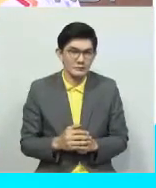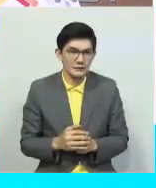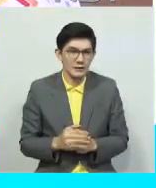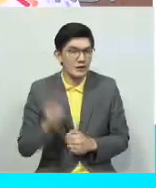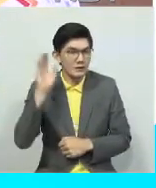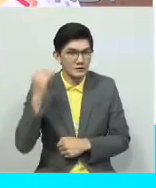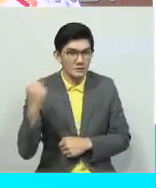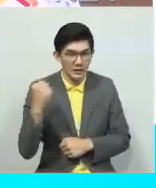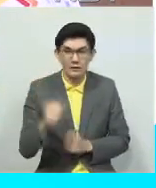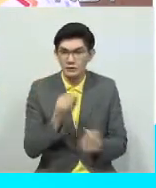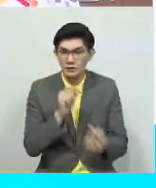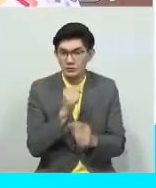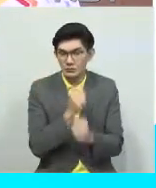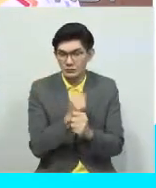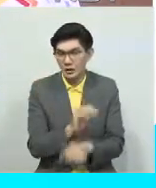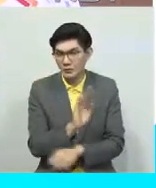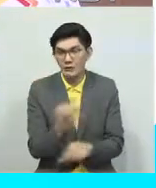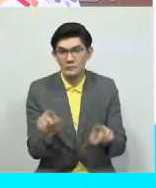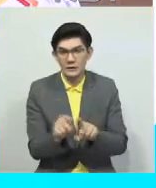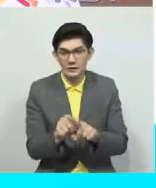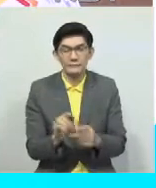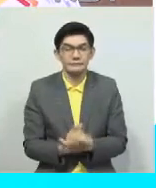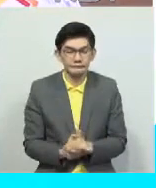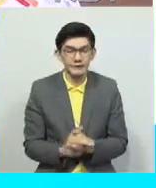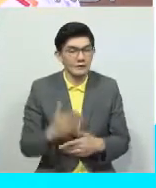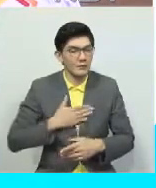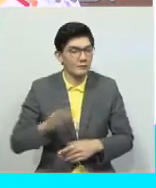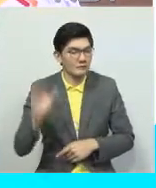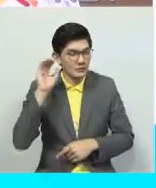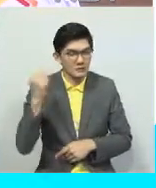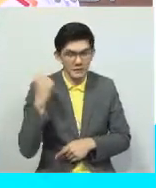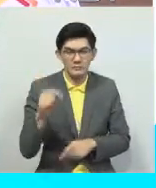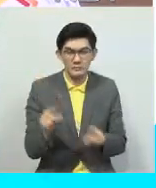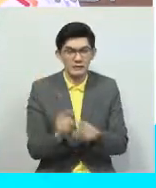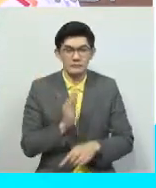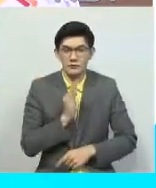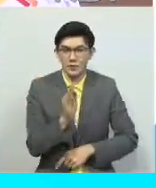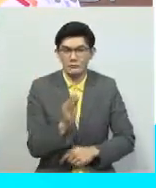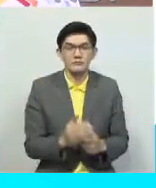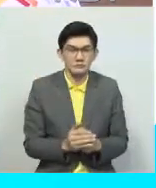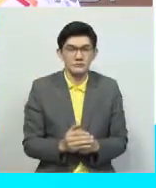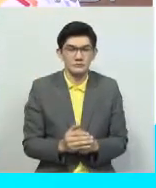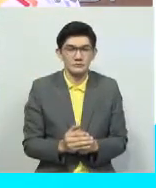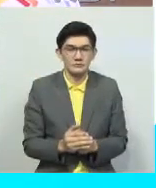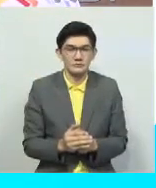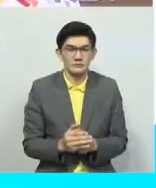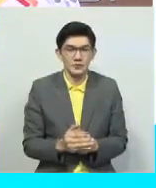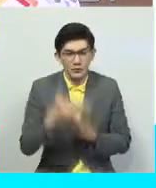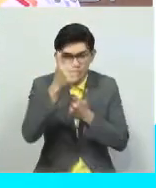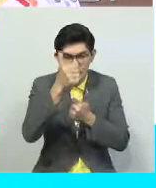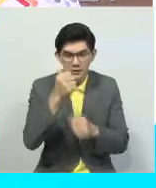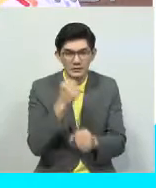นใจในการทำงานของท่านเช่นที่ผมมั่นใจในวันนี้ผมทำทุกอย่างด้วยความซื่อสัตย์สุจริตนะด้วยความเอาใจ